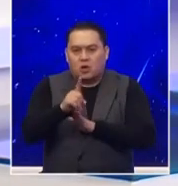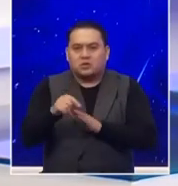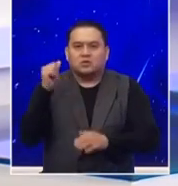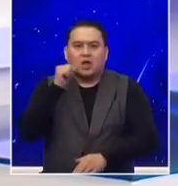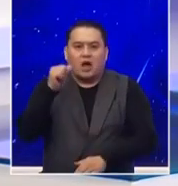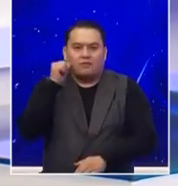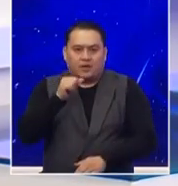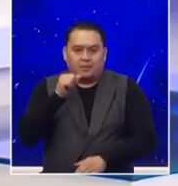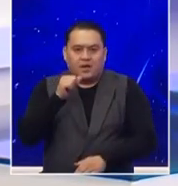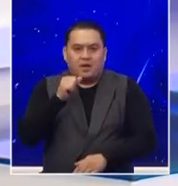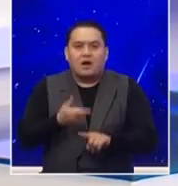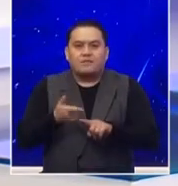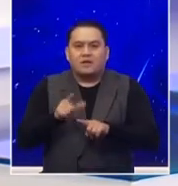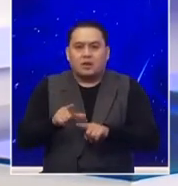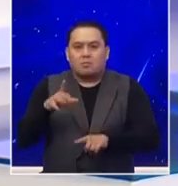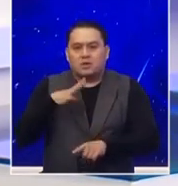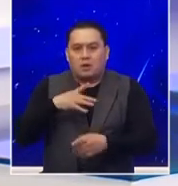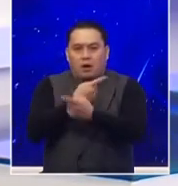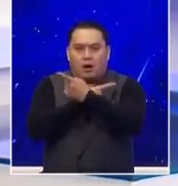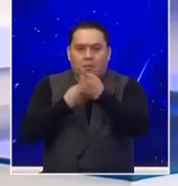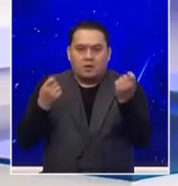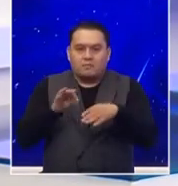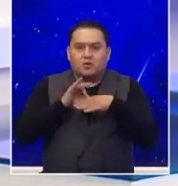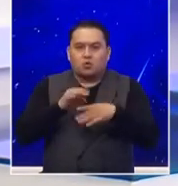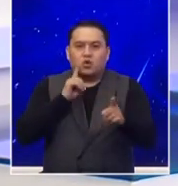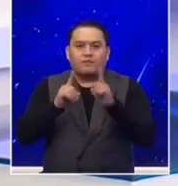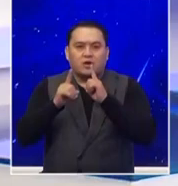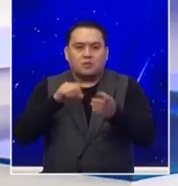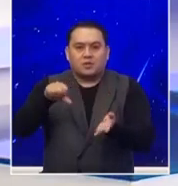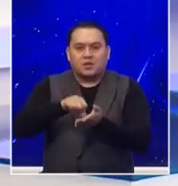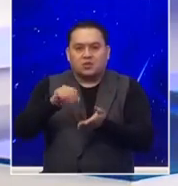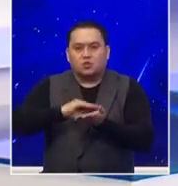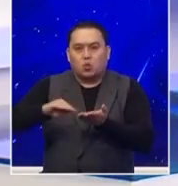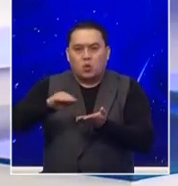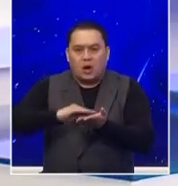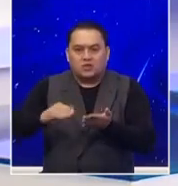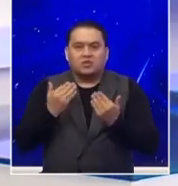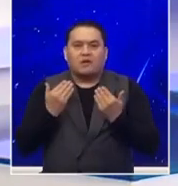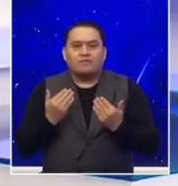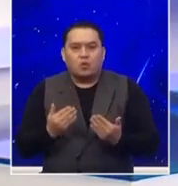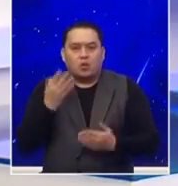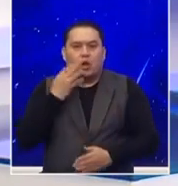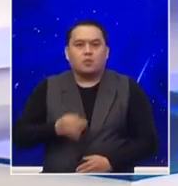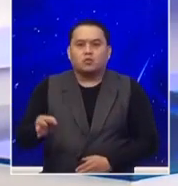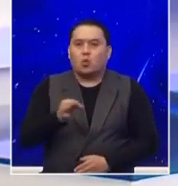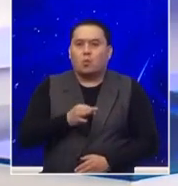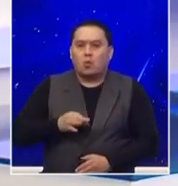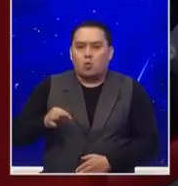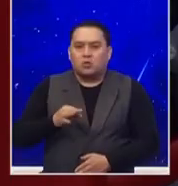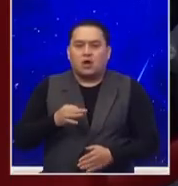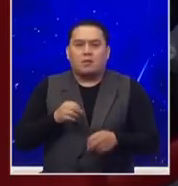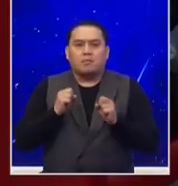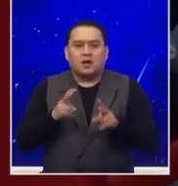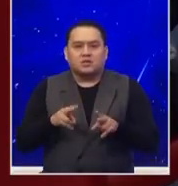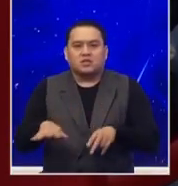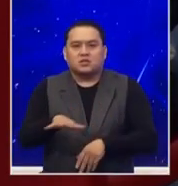уже с завтрашнего дня. Об этом было объявлено на прошедшем брифинге для представителей СМИ. В настоящее время Алматинская область находится в желтой